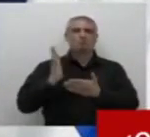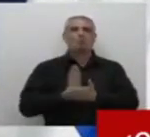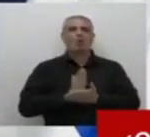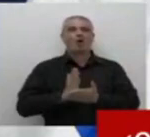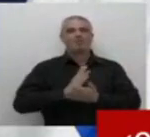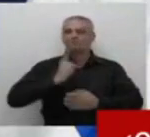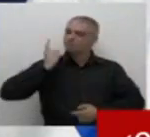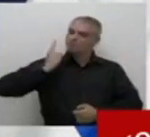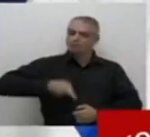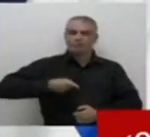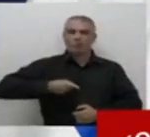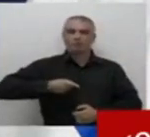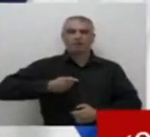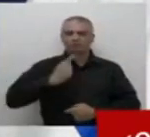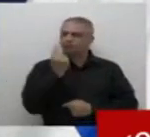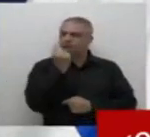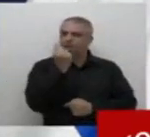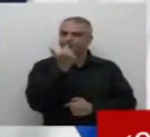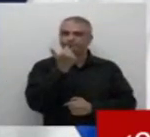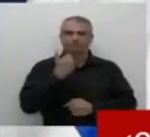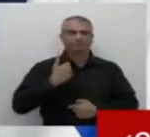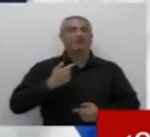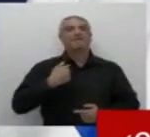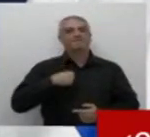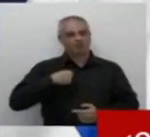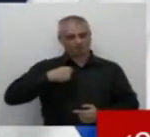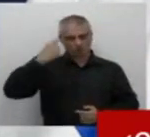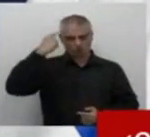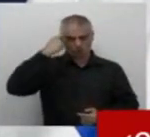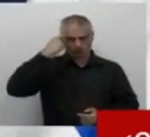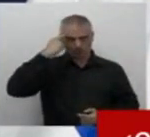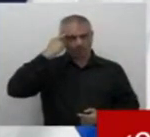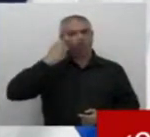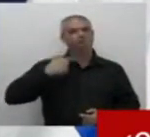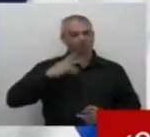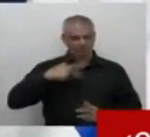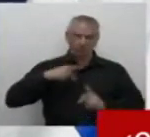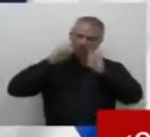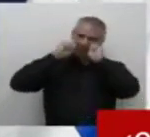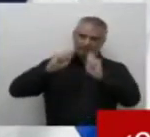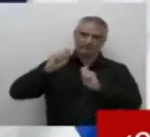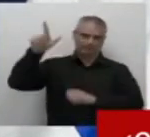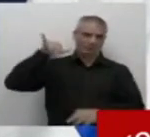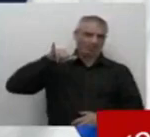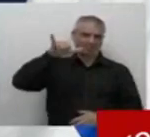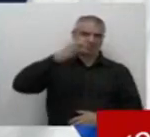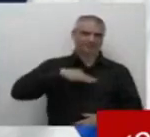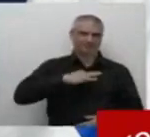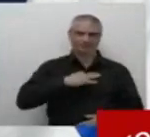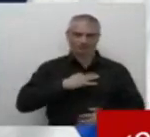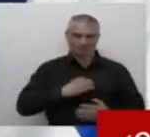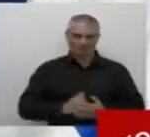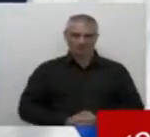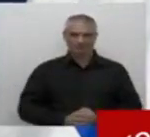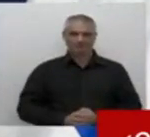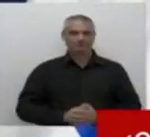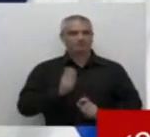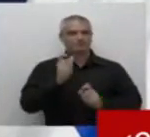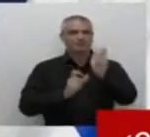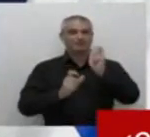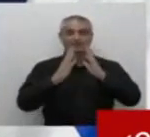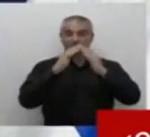وطيو في القمرات وجاهزون لاي امر في كل لحظه ونحن نعلم اننا يمكننا الوثوق